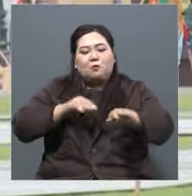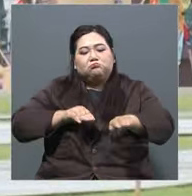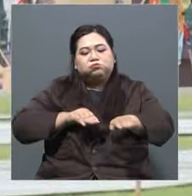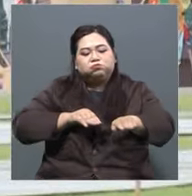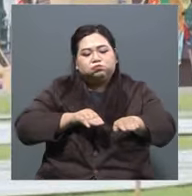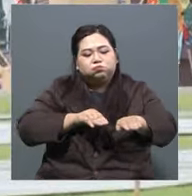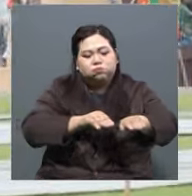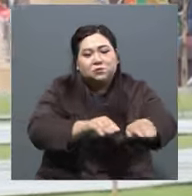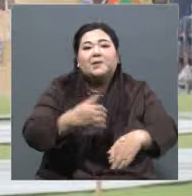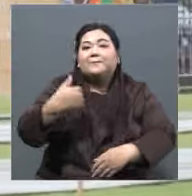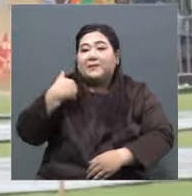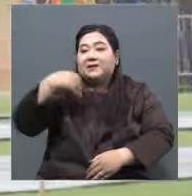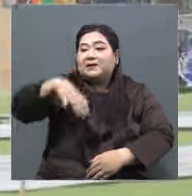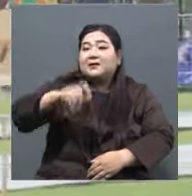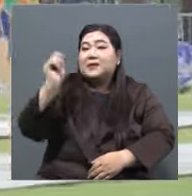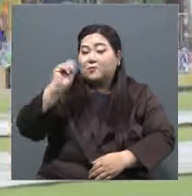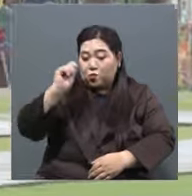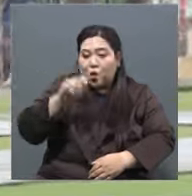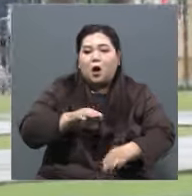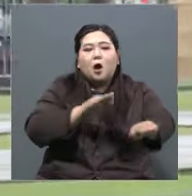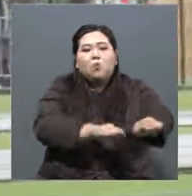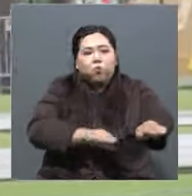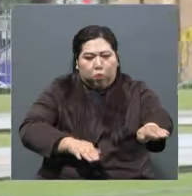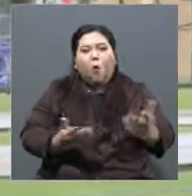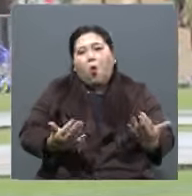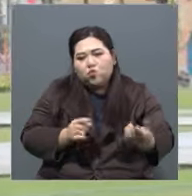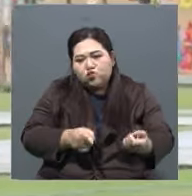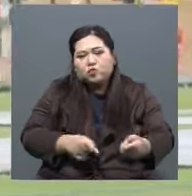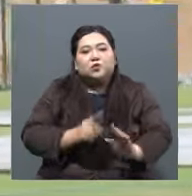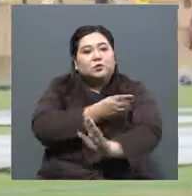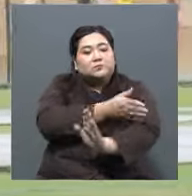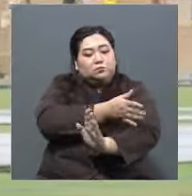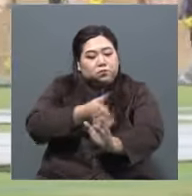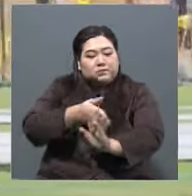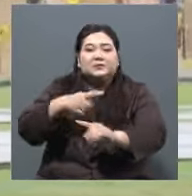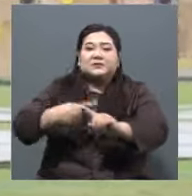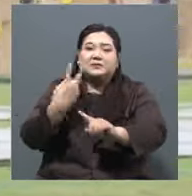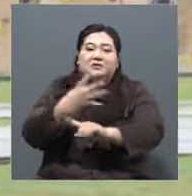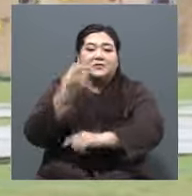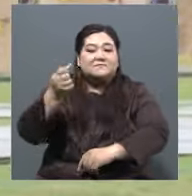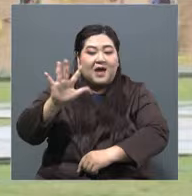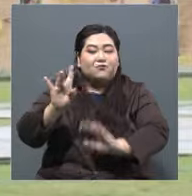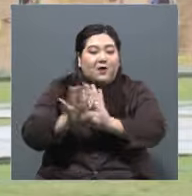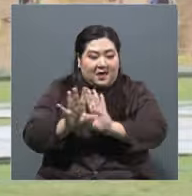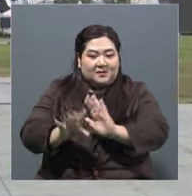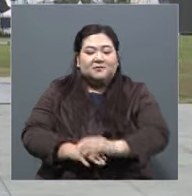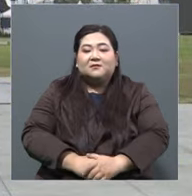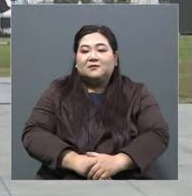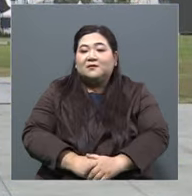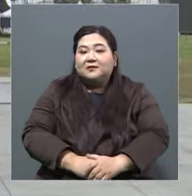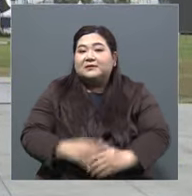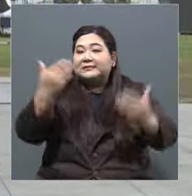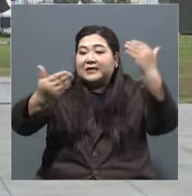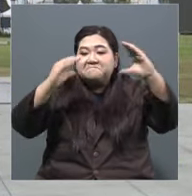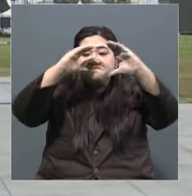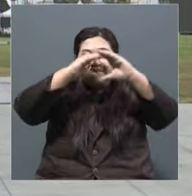ที่ท้องสนามหลวงไปจนถึงวันที่ 15เมษายนนี้และกิจกรรมภาคค่ำต้องบอกเลยอันนี้พลาดไม่ได้เหมือนกันใช่